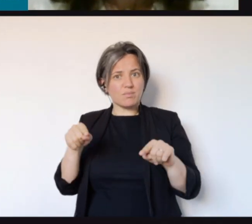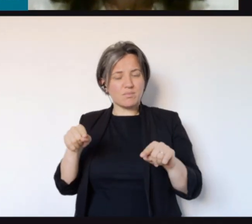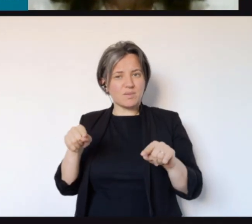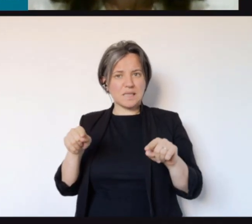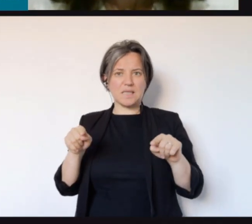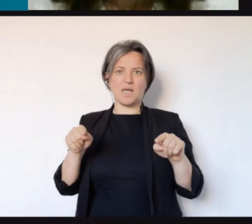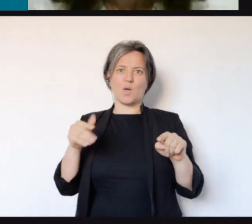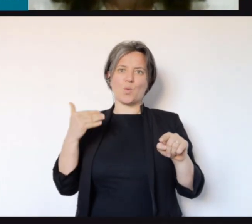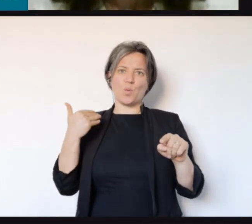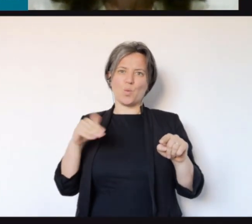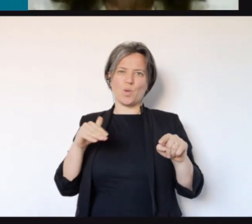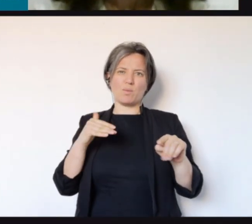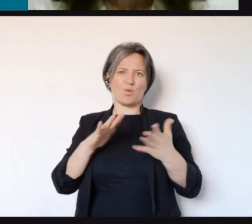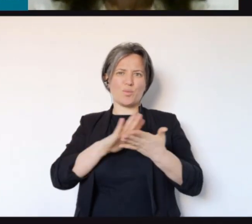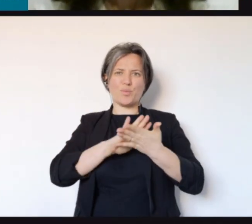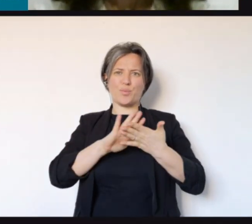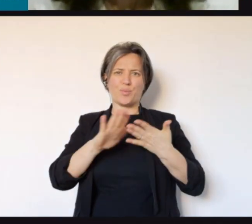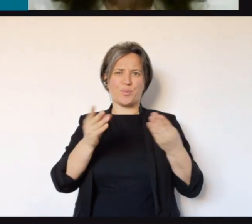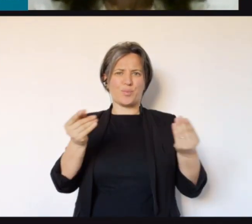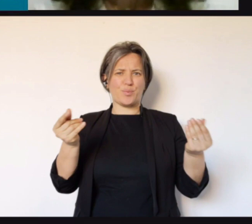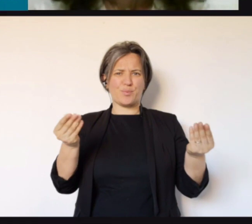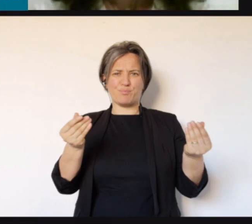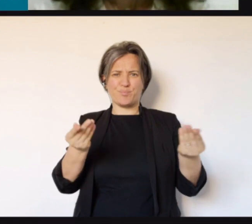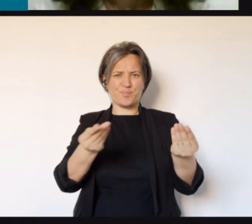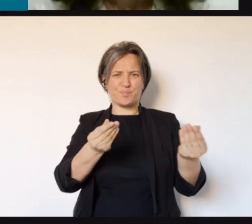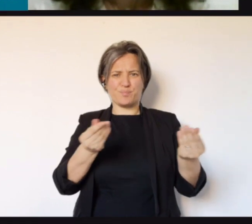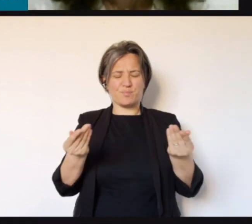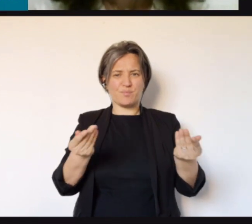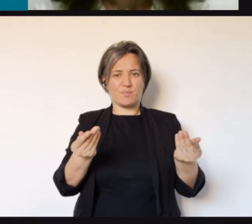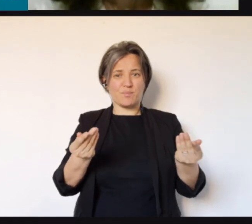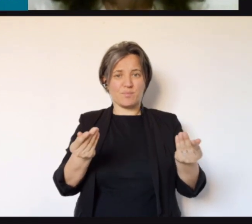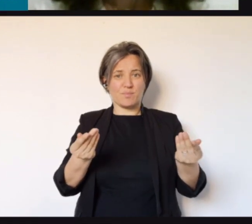E va un po' oltre la semplice scuola,